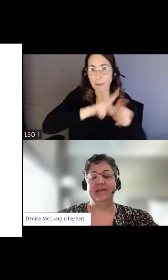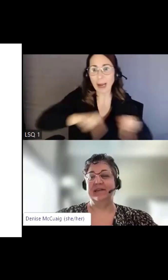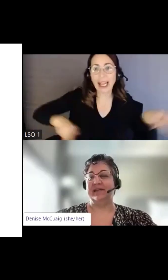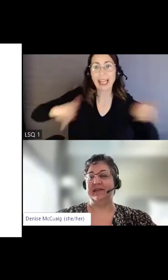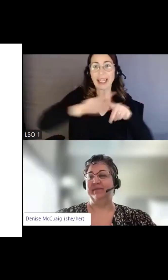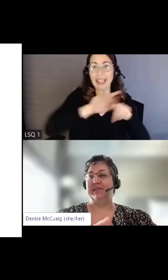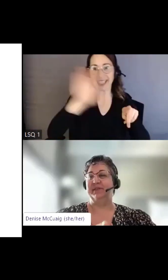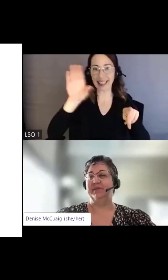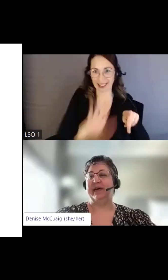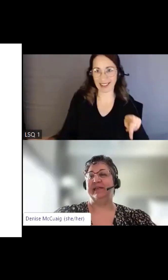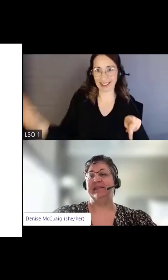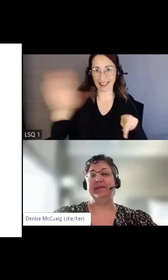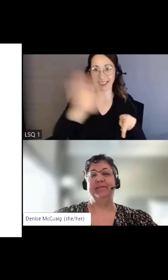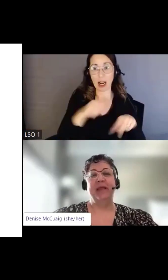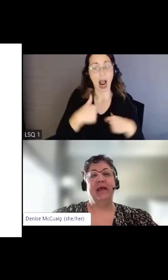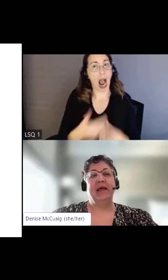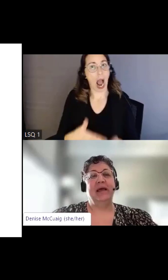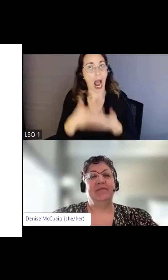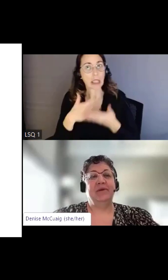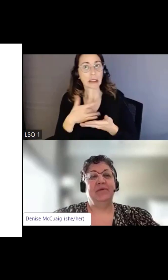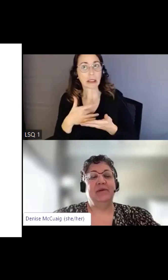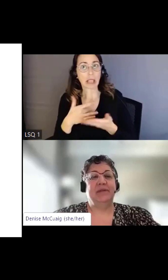faire cela. J'ai le plaisir